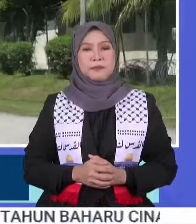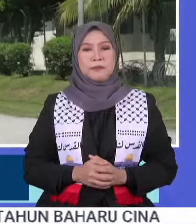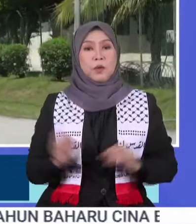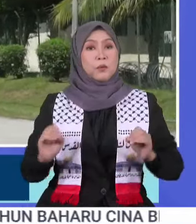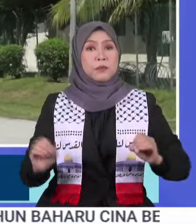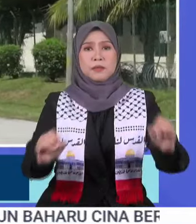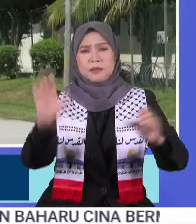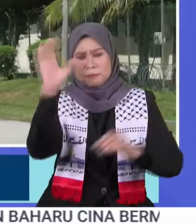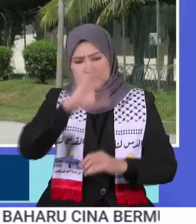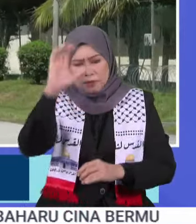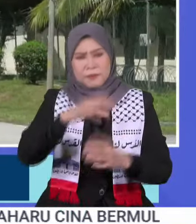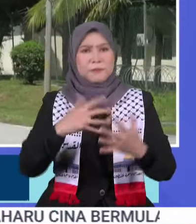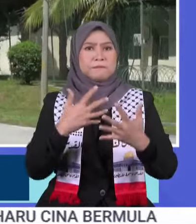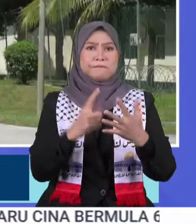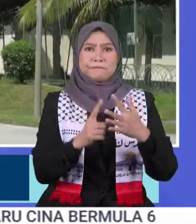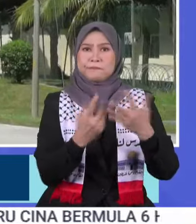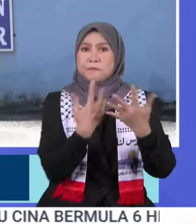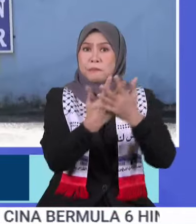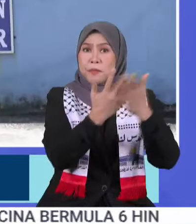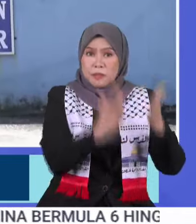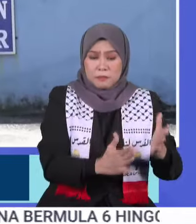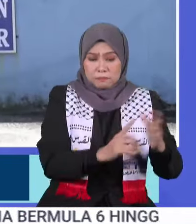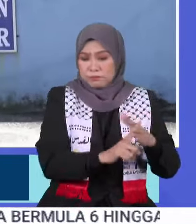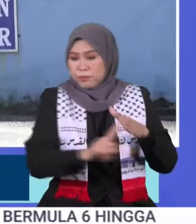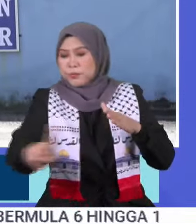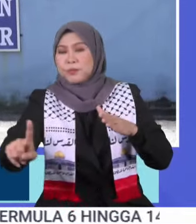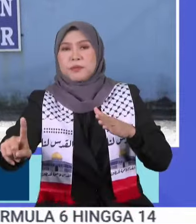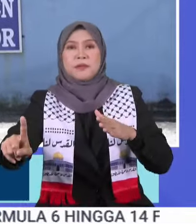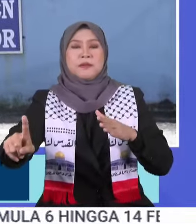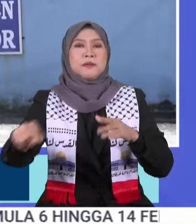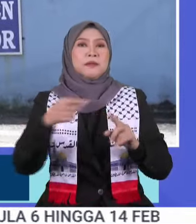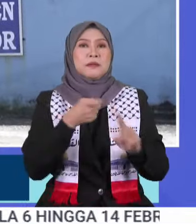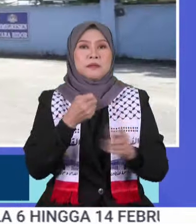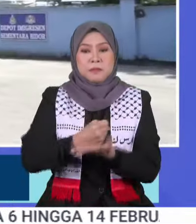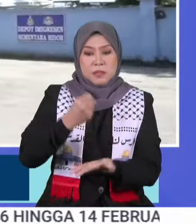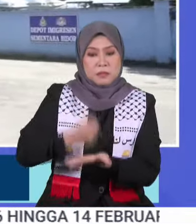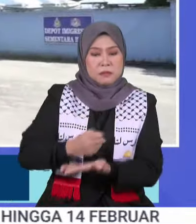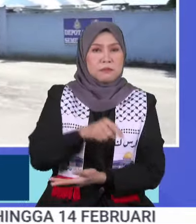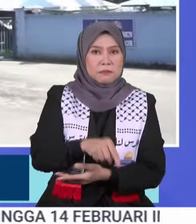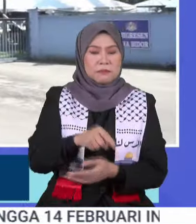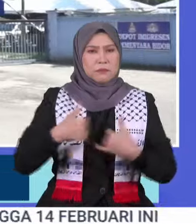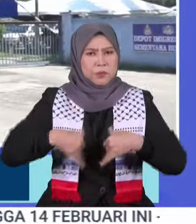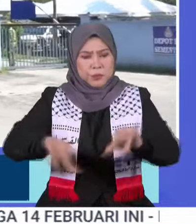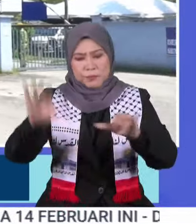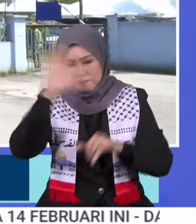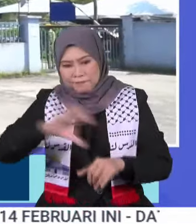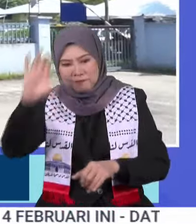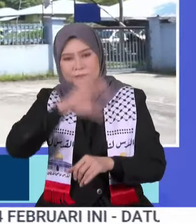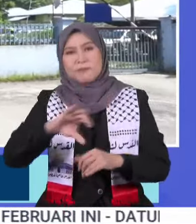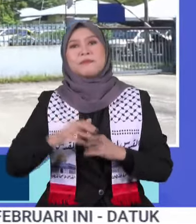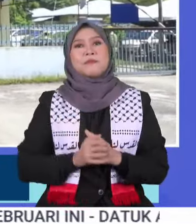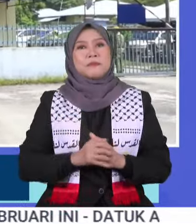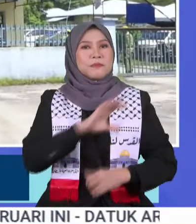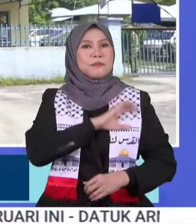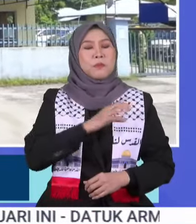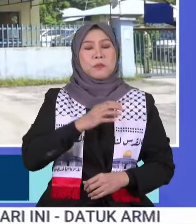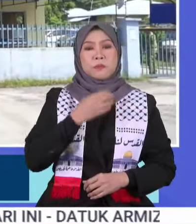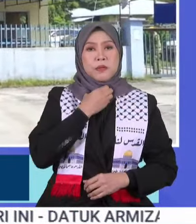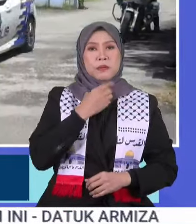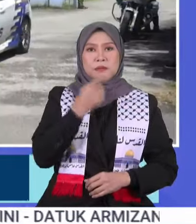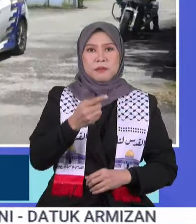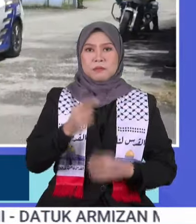Operasi mencari tahanan Rohingya yang melarikan diri dari depo tahanan sementara Immigration Bidau semalam diteruskan. Ketua Polis Perak berkata 7